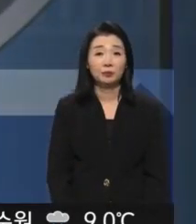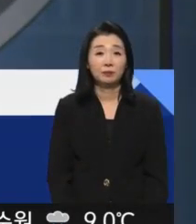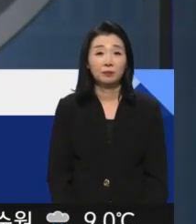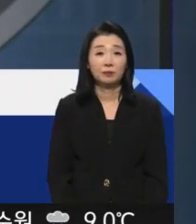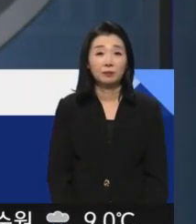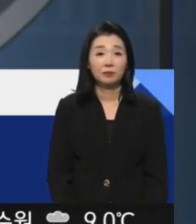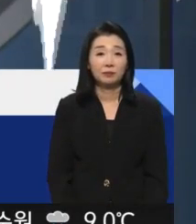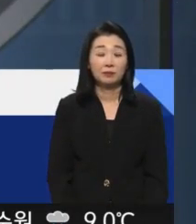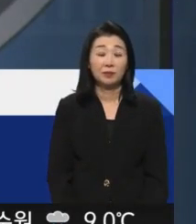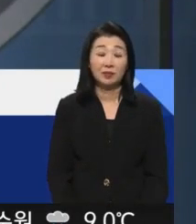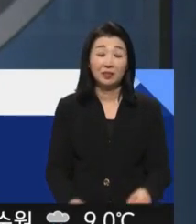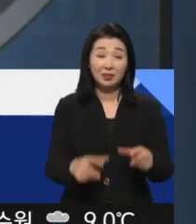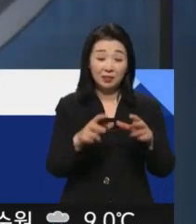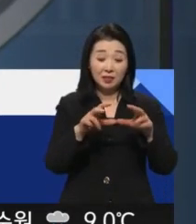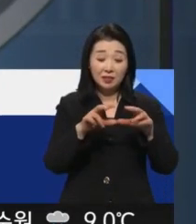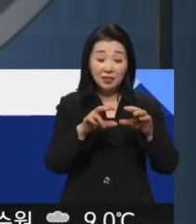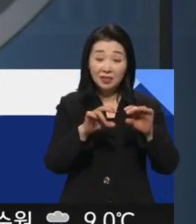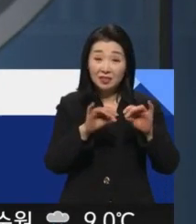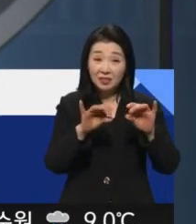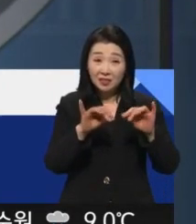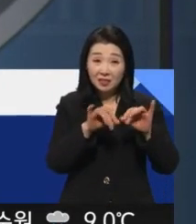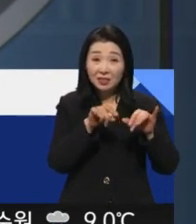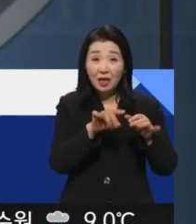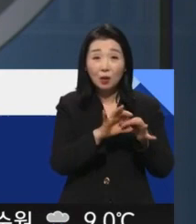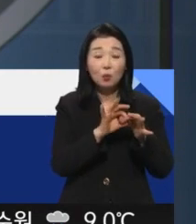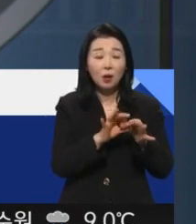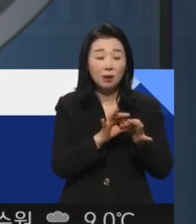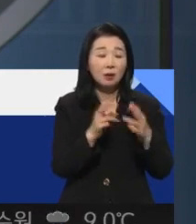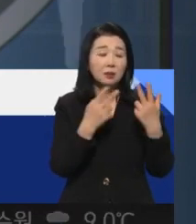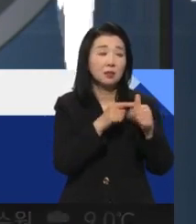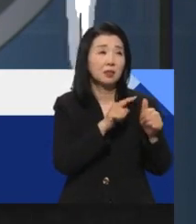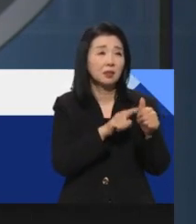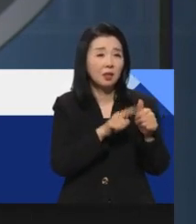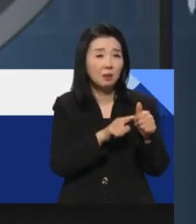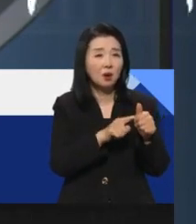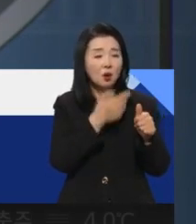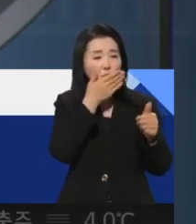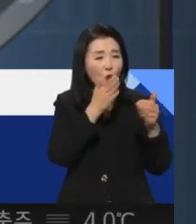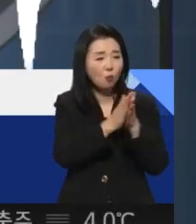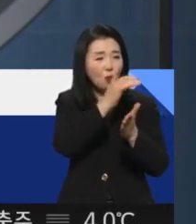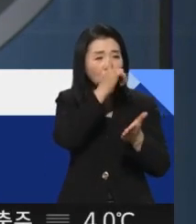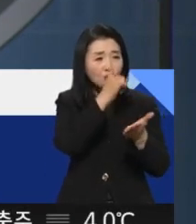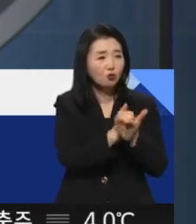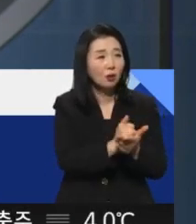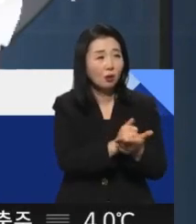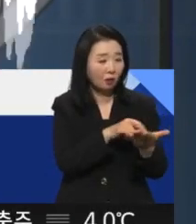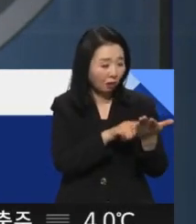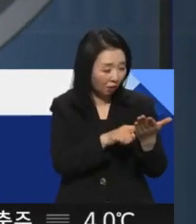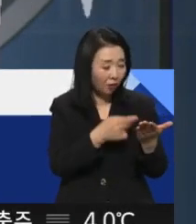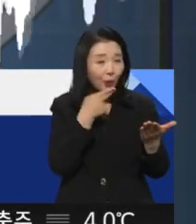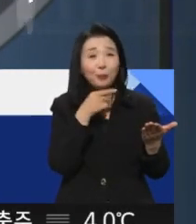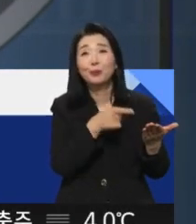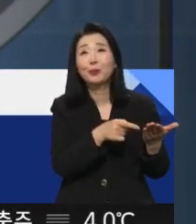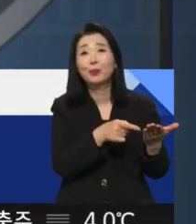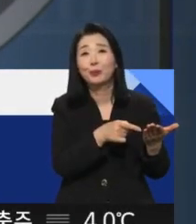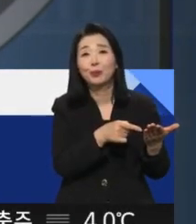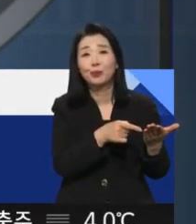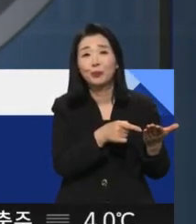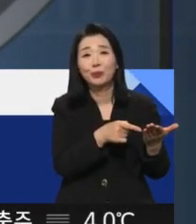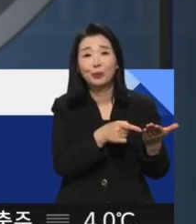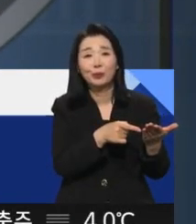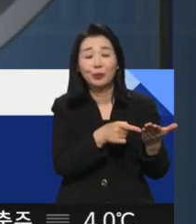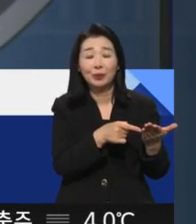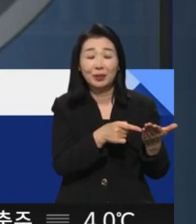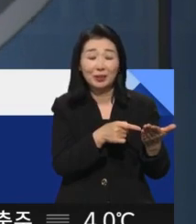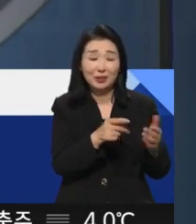대장동과 관련되어서는 네. 그 이재명 공범 관계 자체가 아예 네. 나오지 않은 그런 상황입니다.